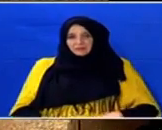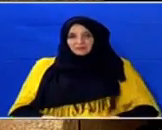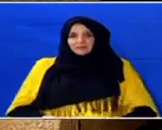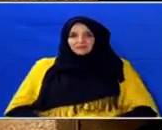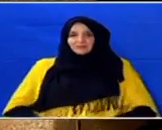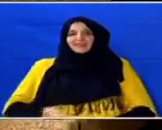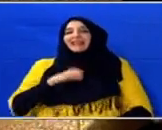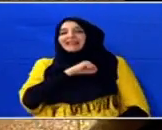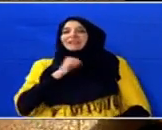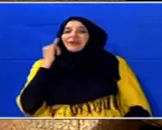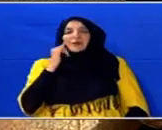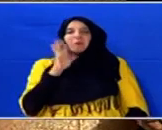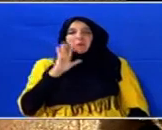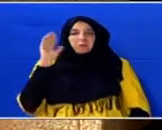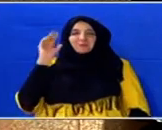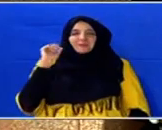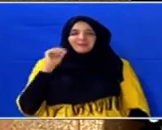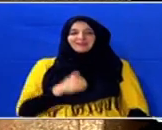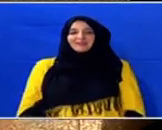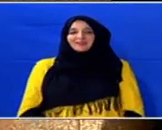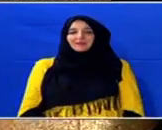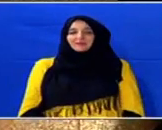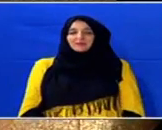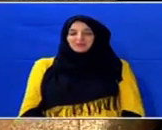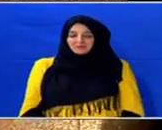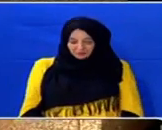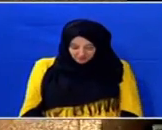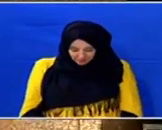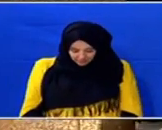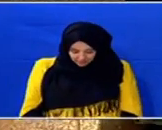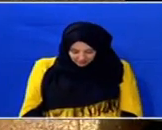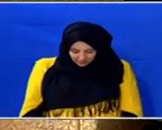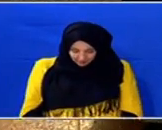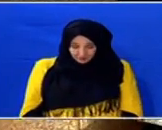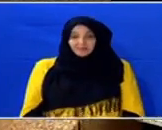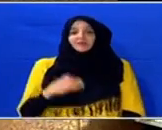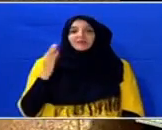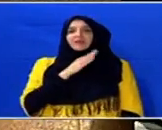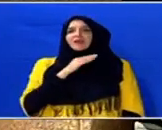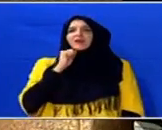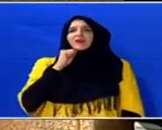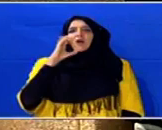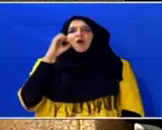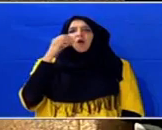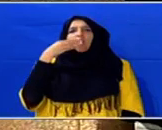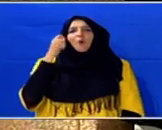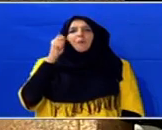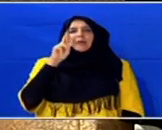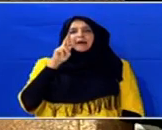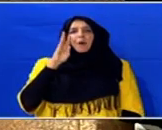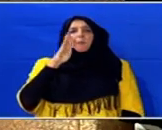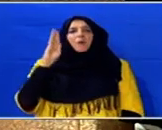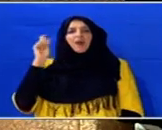طولت عليكم لا اسمح من حقك السلام عليكم الأخ عمر من البرج السلام